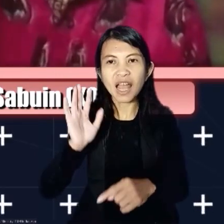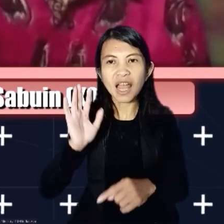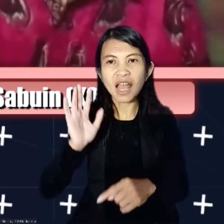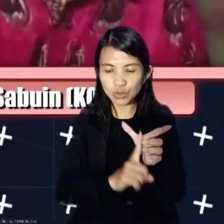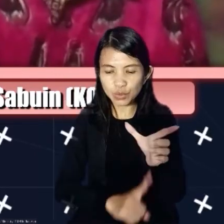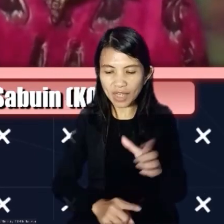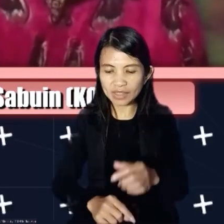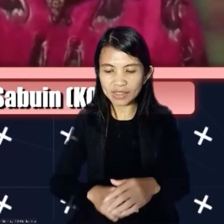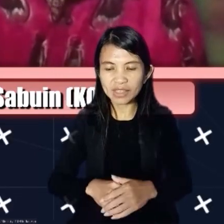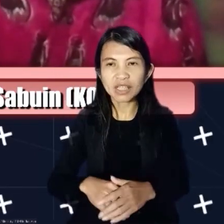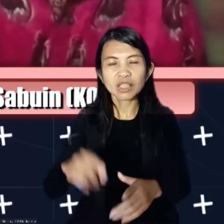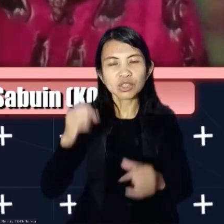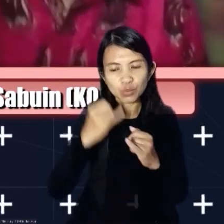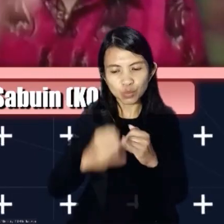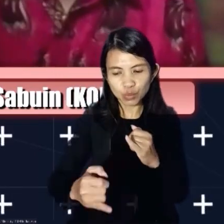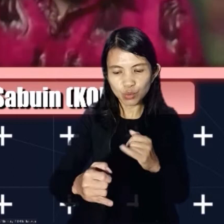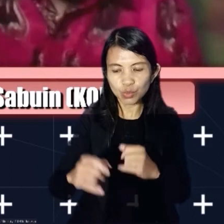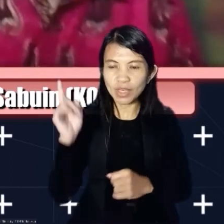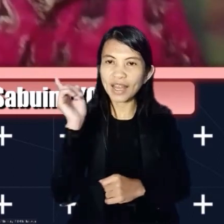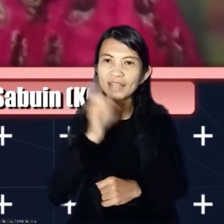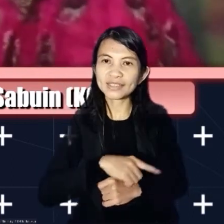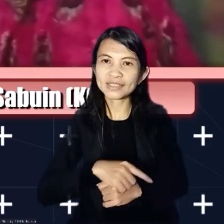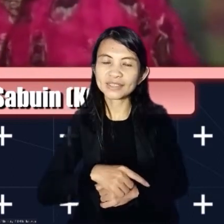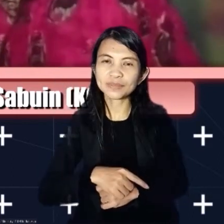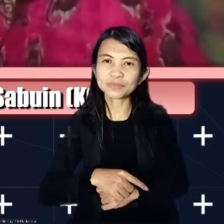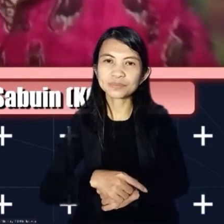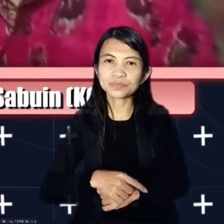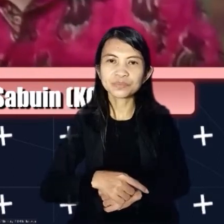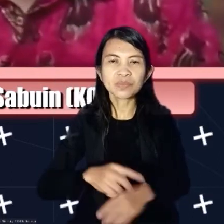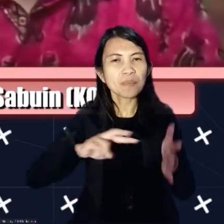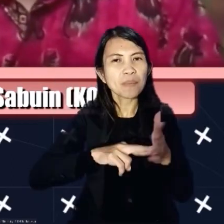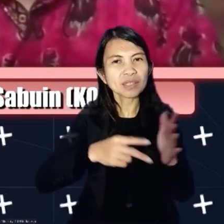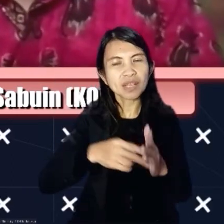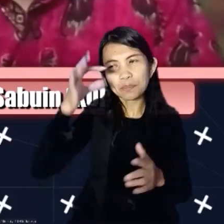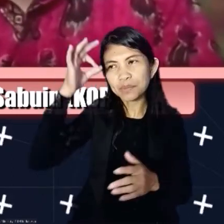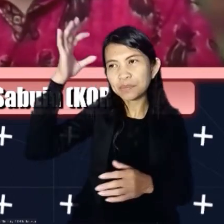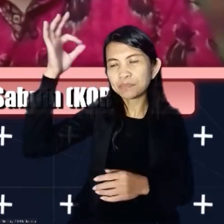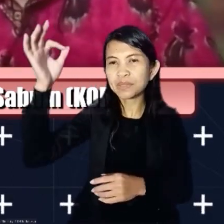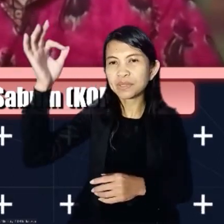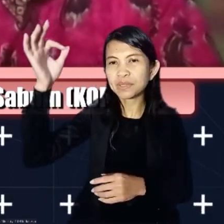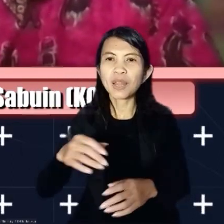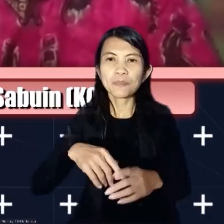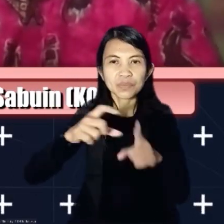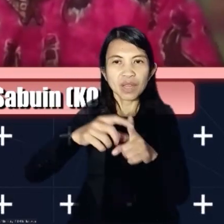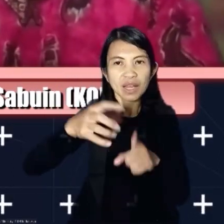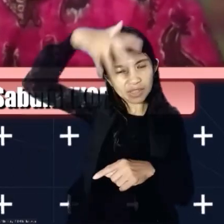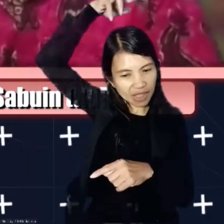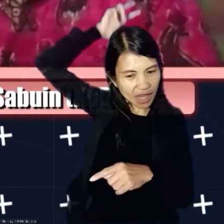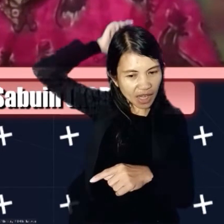dari makna mimpi yang ada dalam Daniel pasal yang kedua